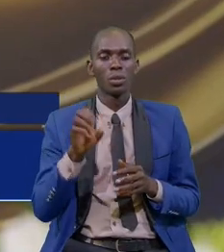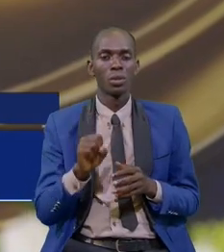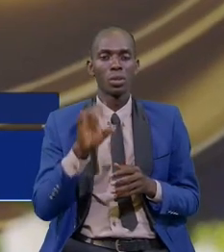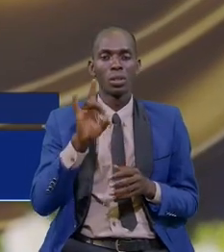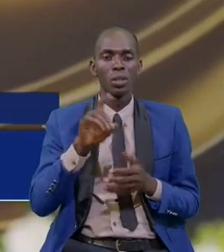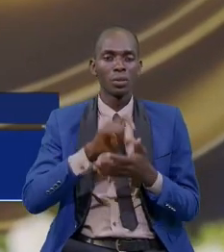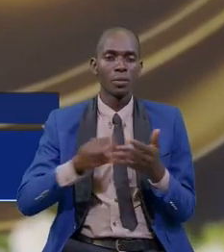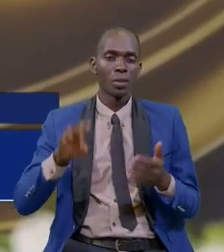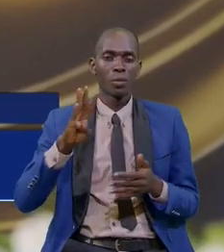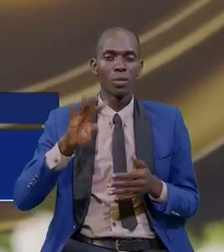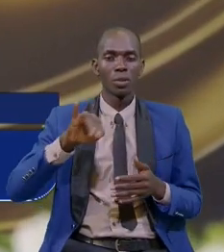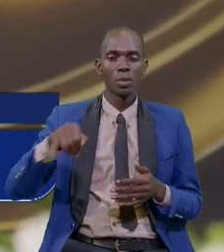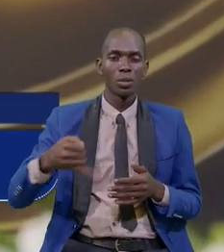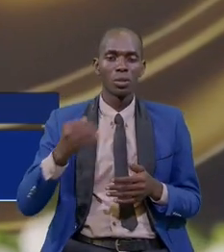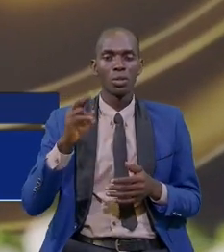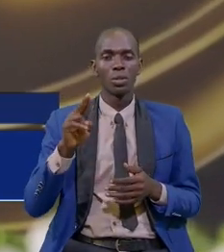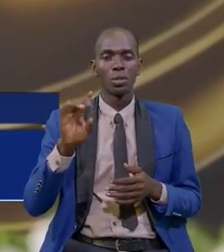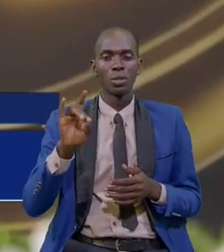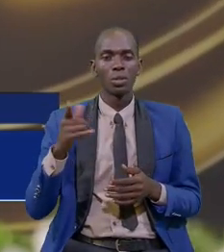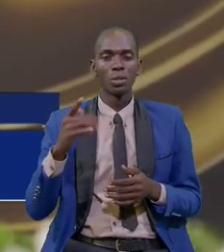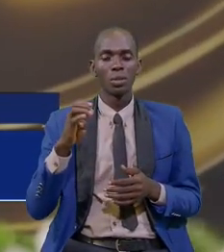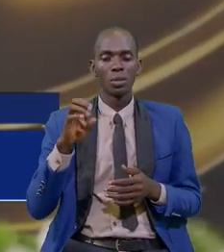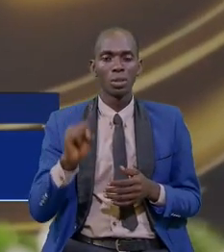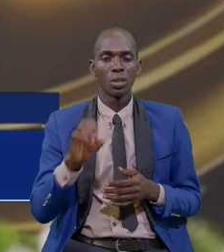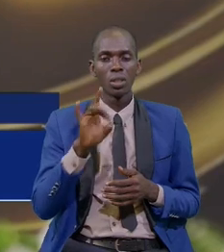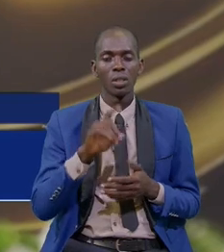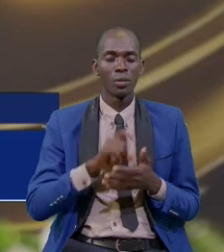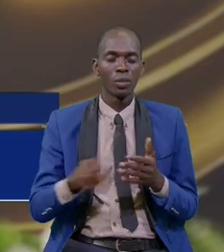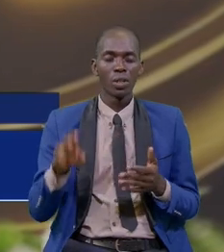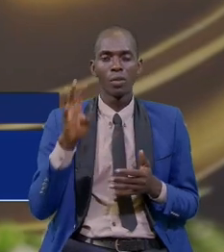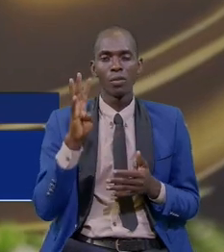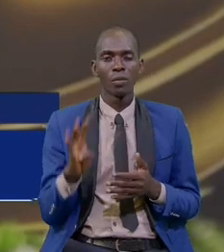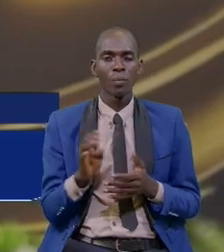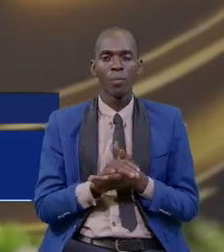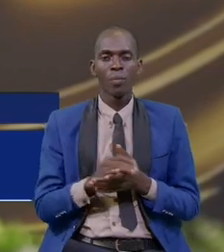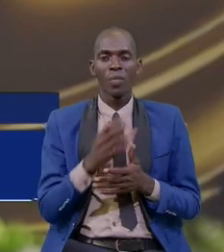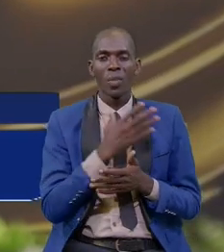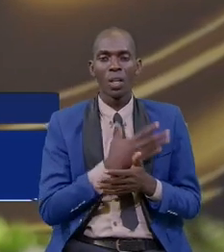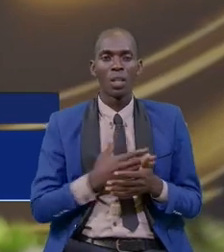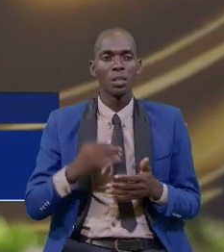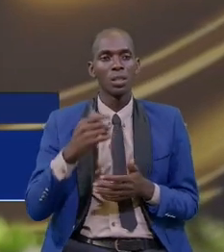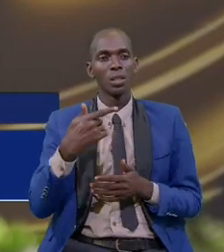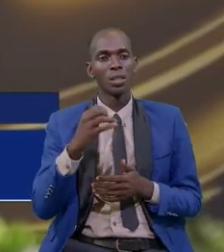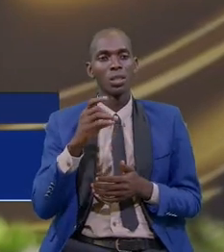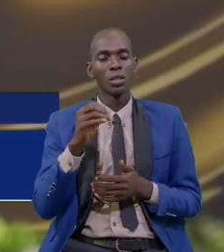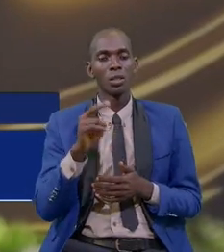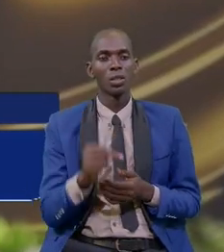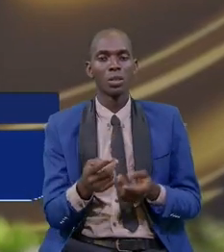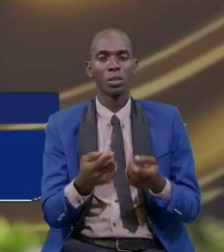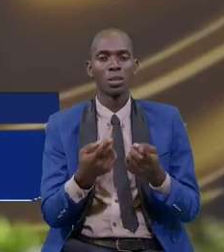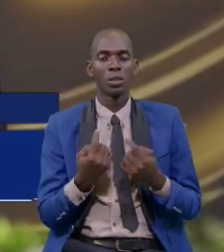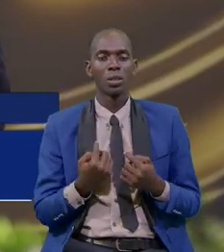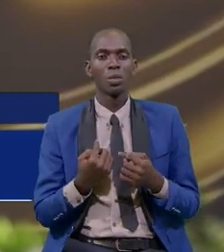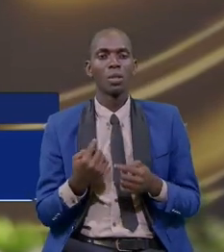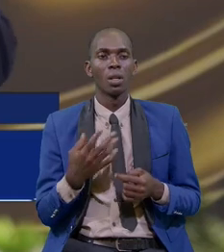Juges 8, verset 4, Juges 8, verset 4, et dit, Gédéon fut arrivé à Jourdain, au Jourdain, et il le passa, lui et